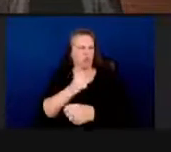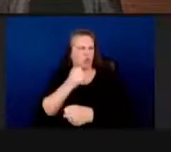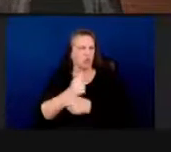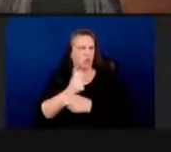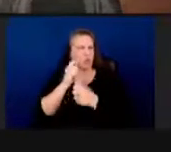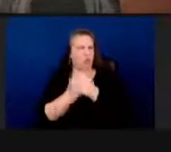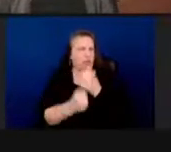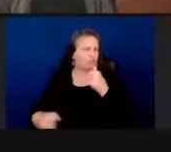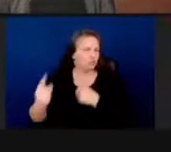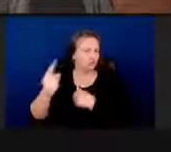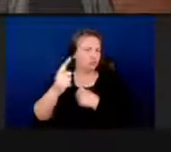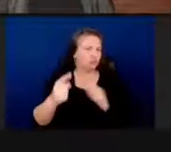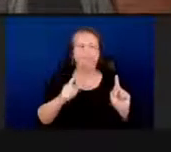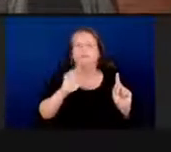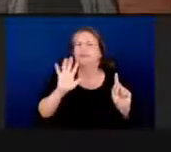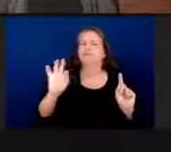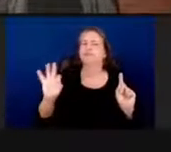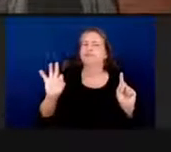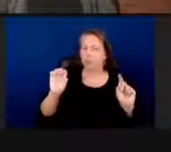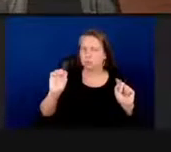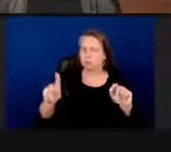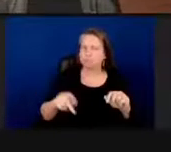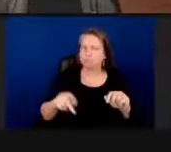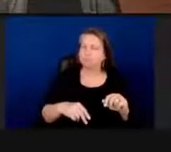tunaweka malengo yetu kwa pamoja.